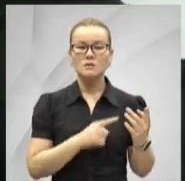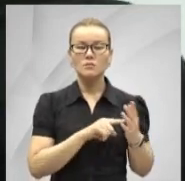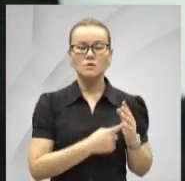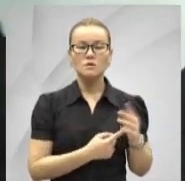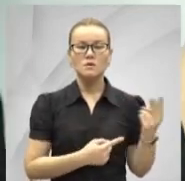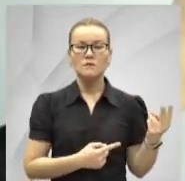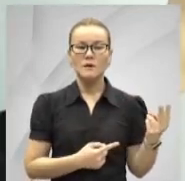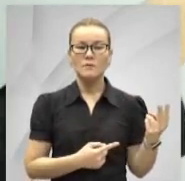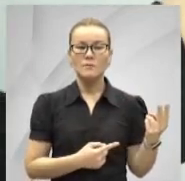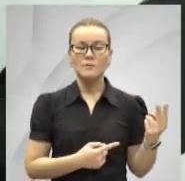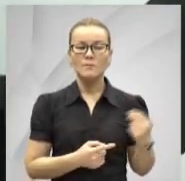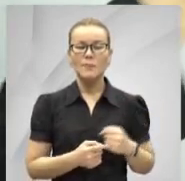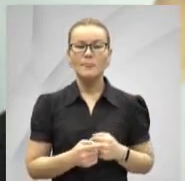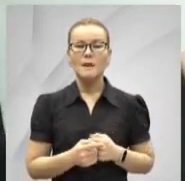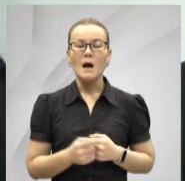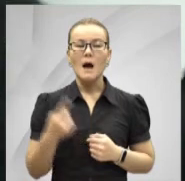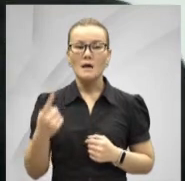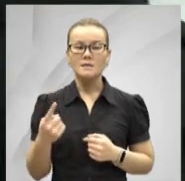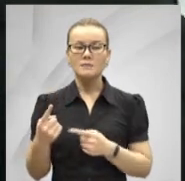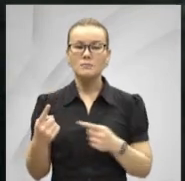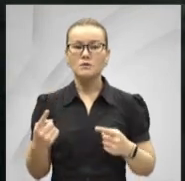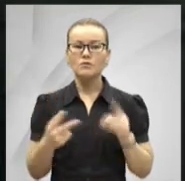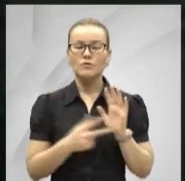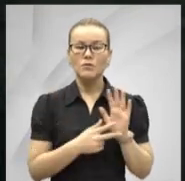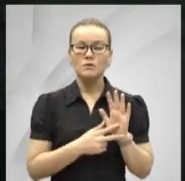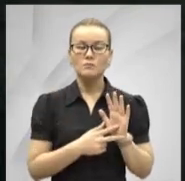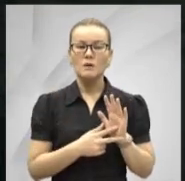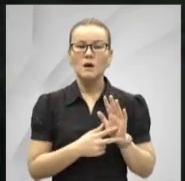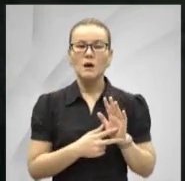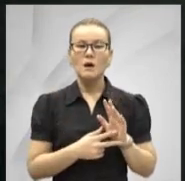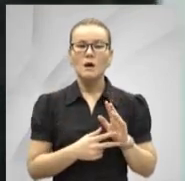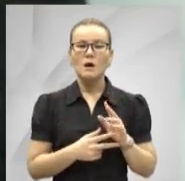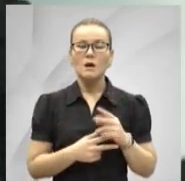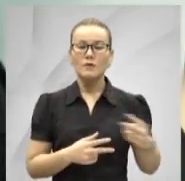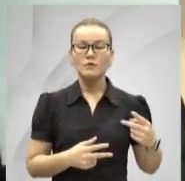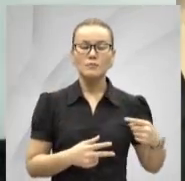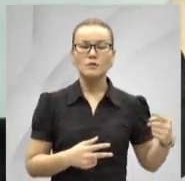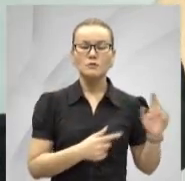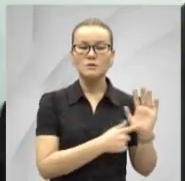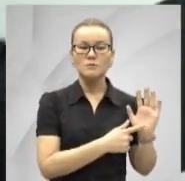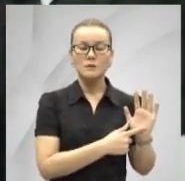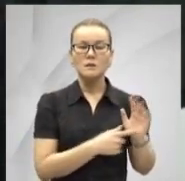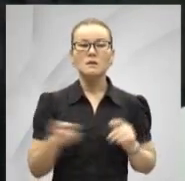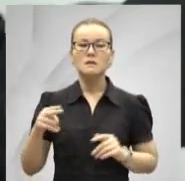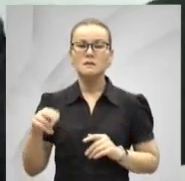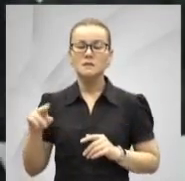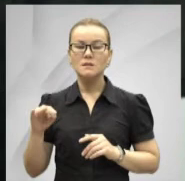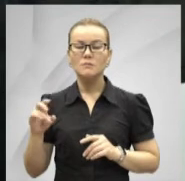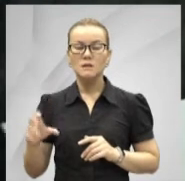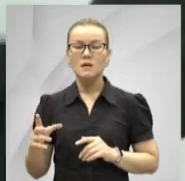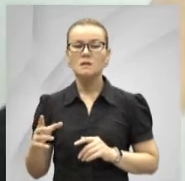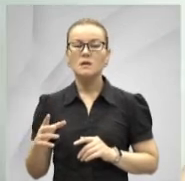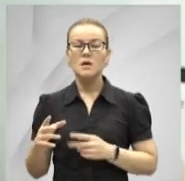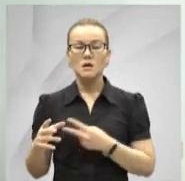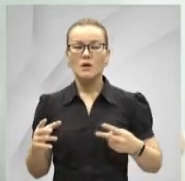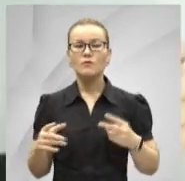2. 1 минус 8 минус 7. Так как у нас дискриминант получился